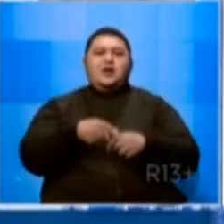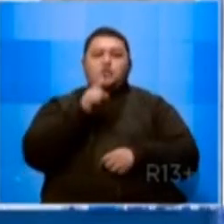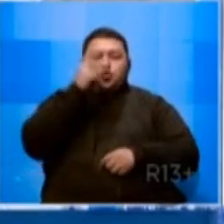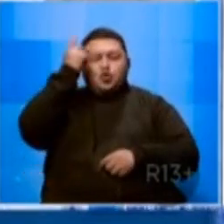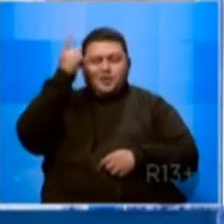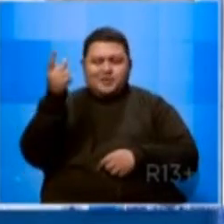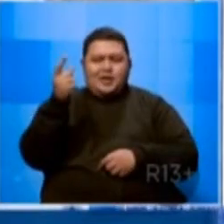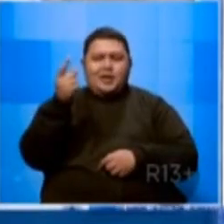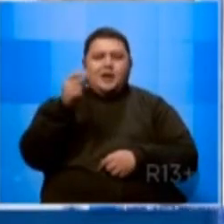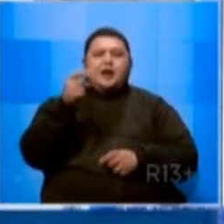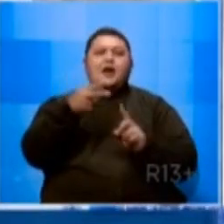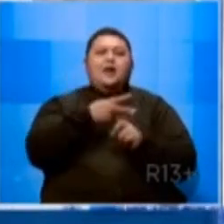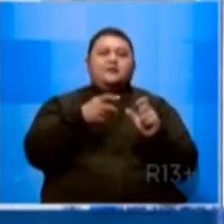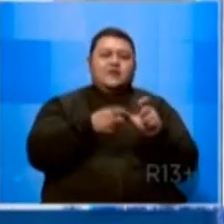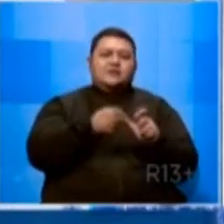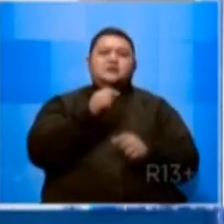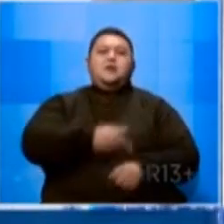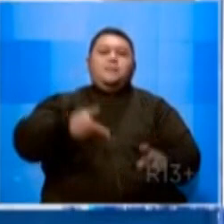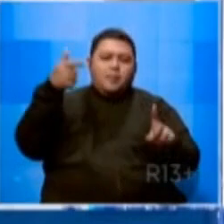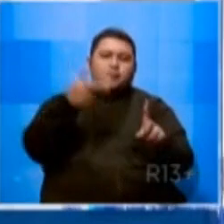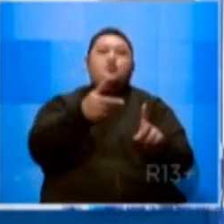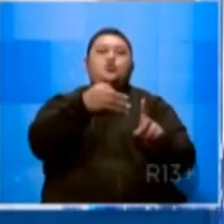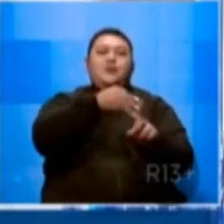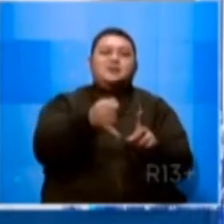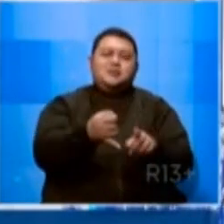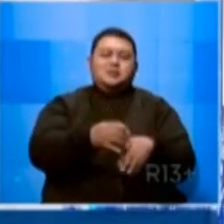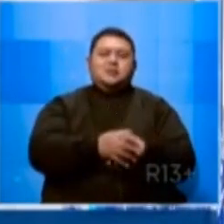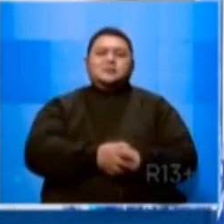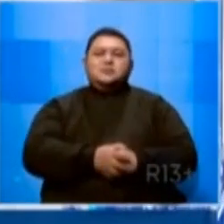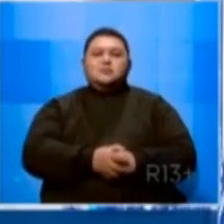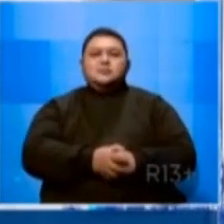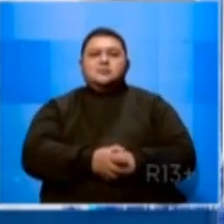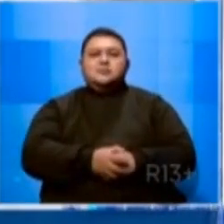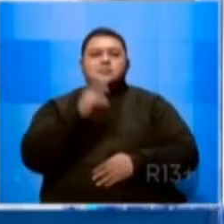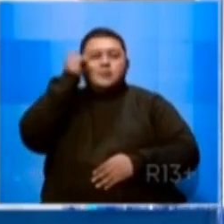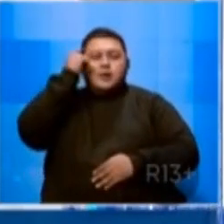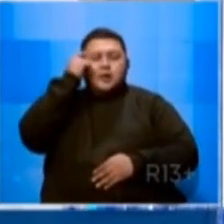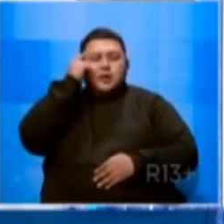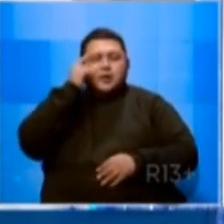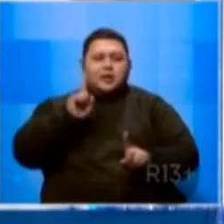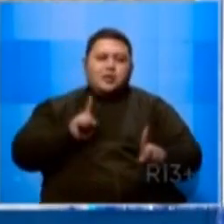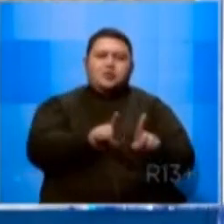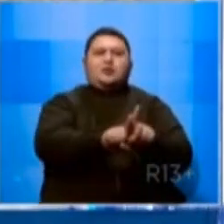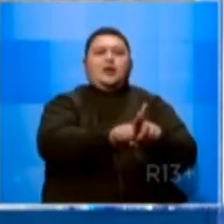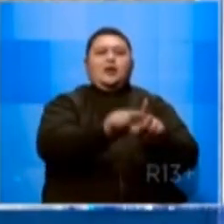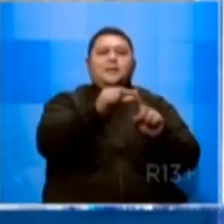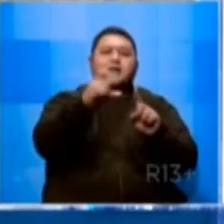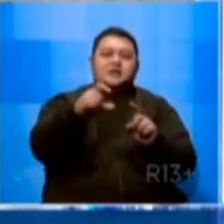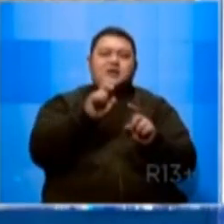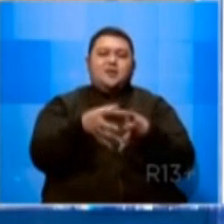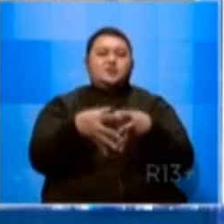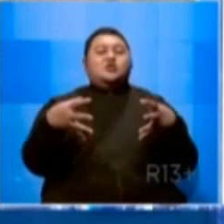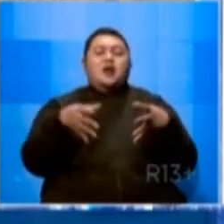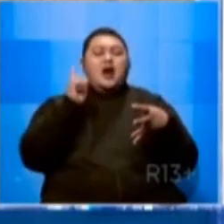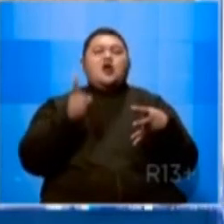terdakwave disambut menghilangkan nyawa Yosua sehingga mengingat peran serta PC ini lebih dominan